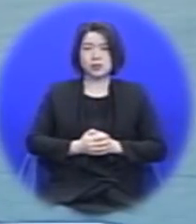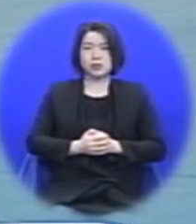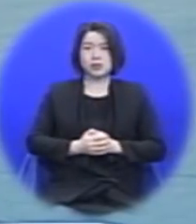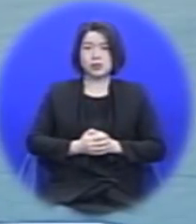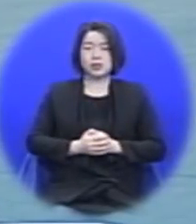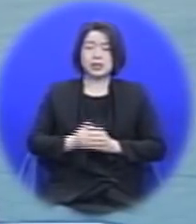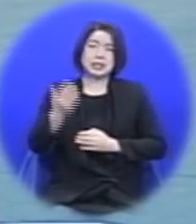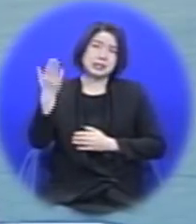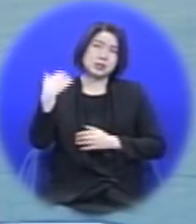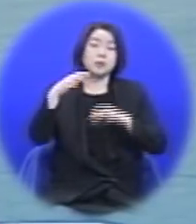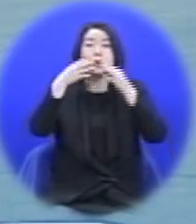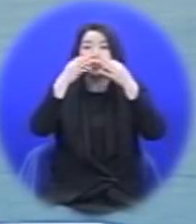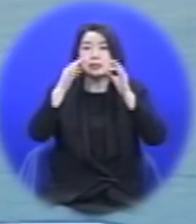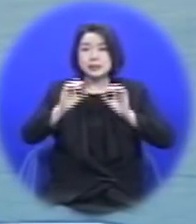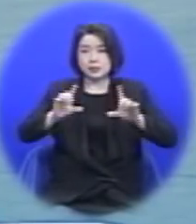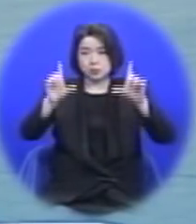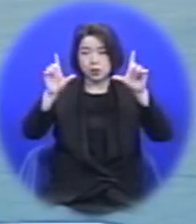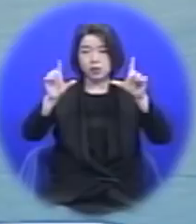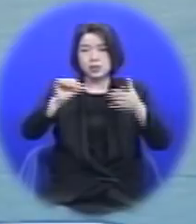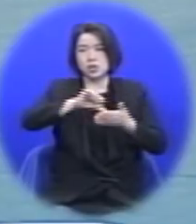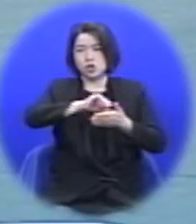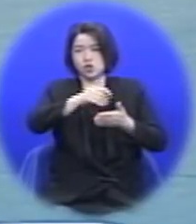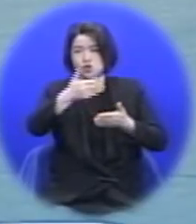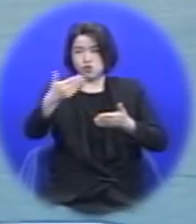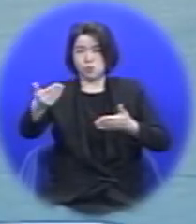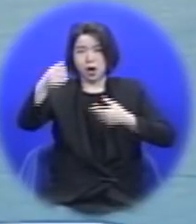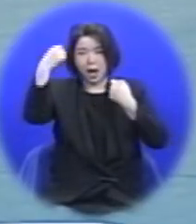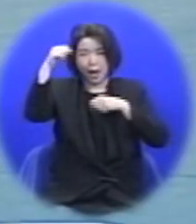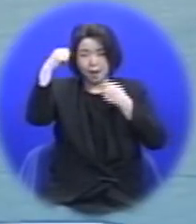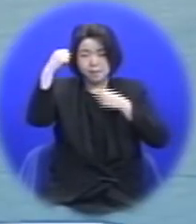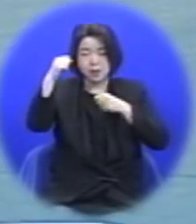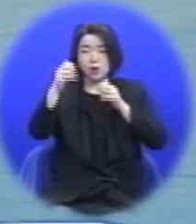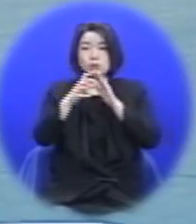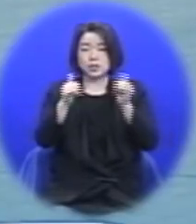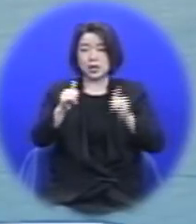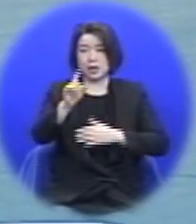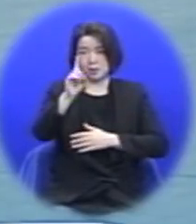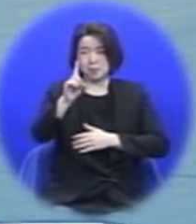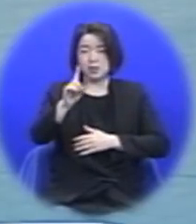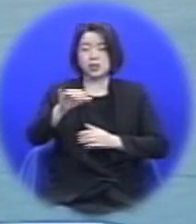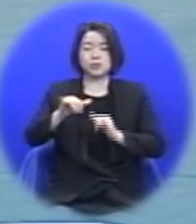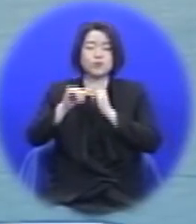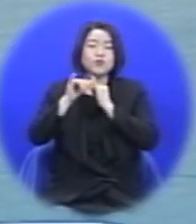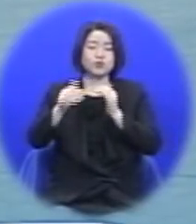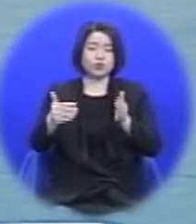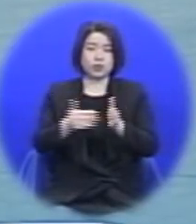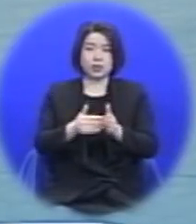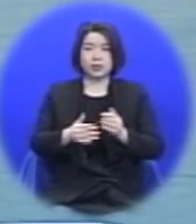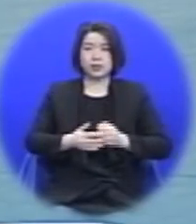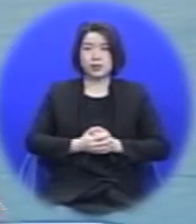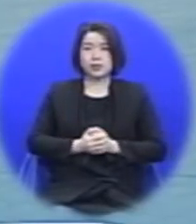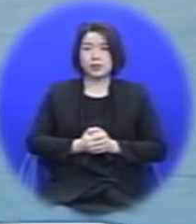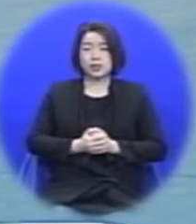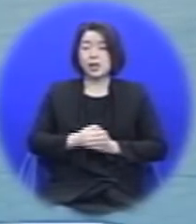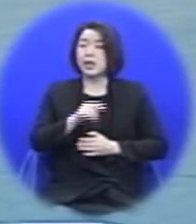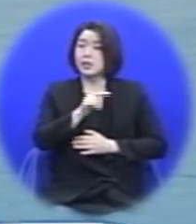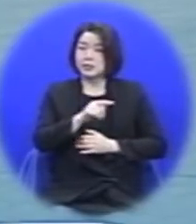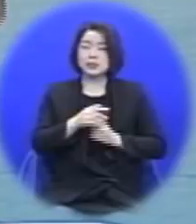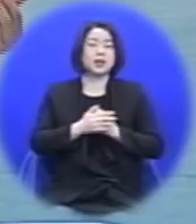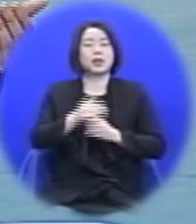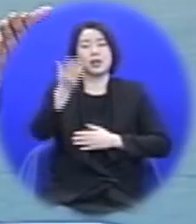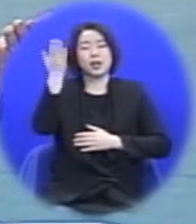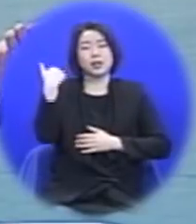지난 금요일 유명한 연극 배우 한 사람이 자살을 했습니다. 그가 그